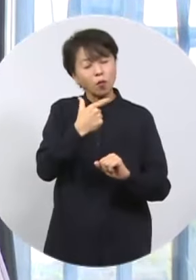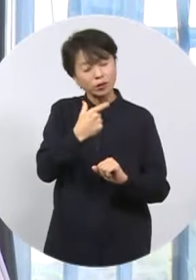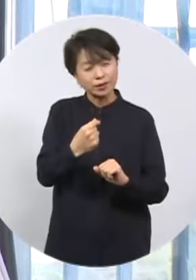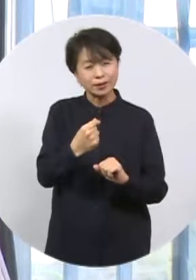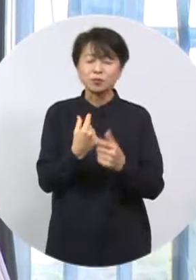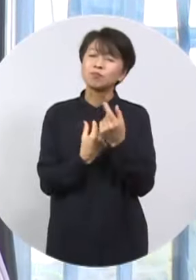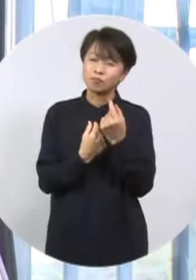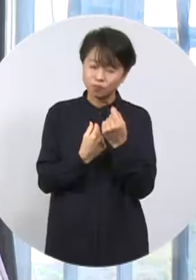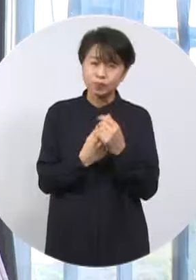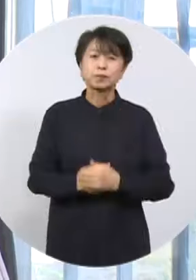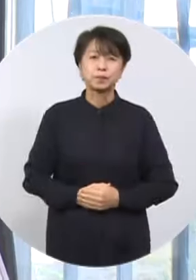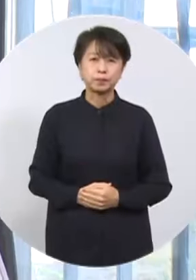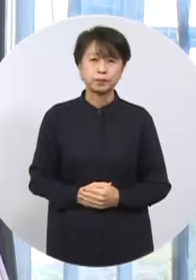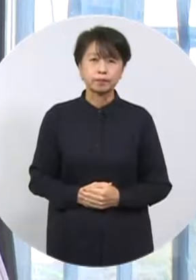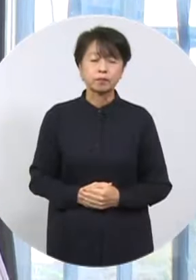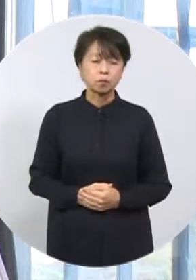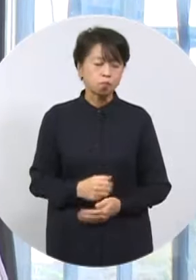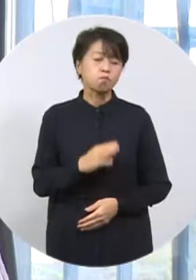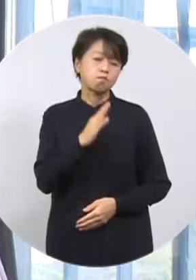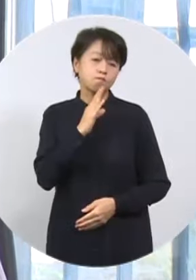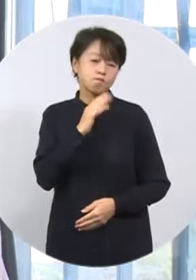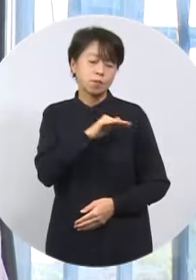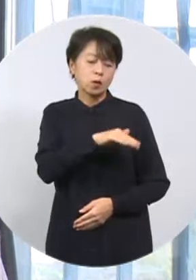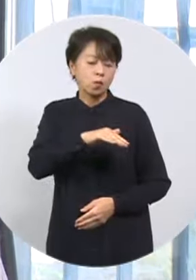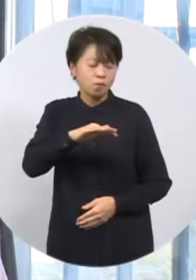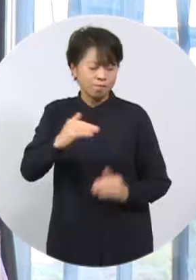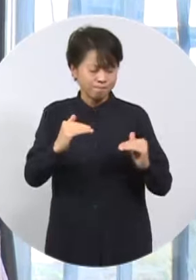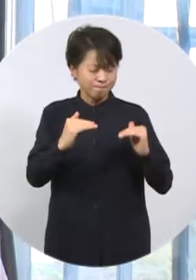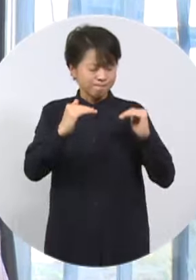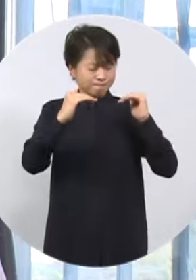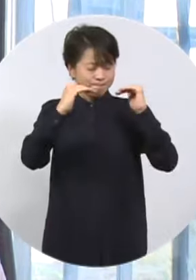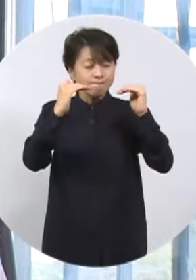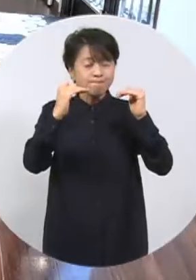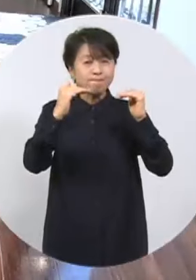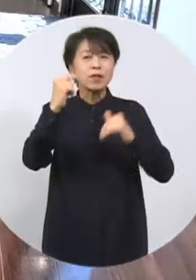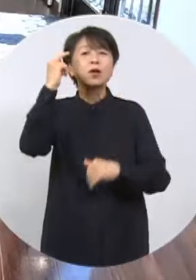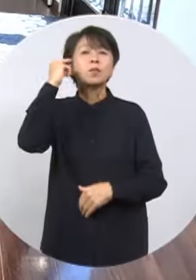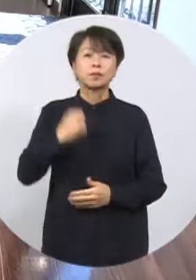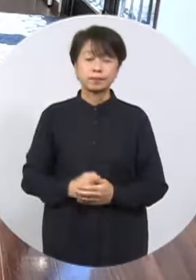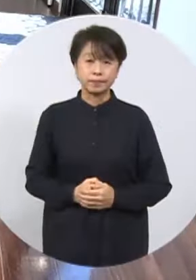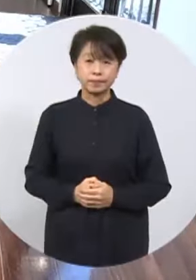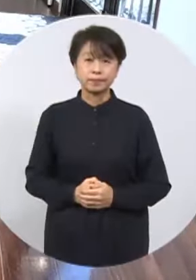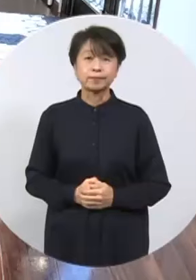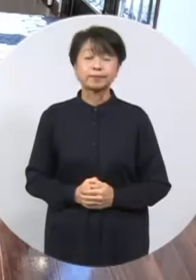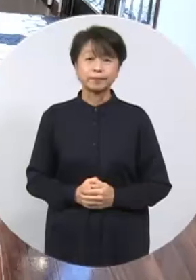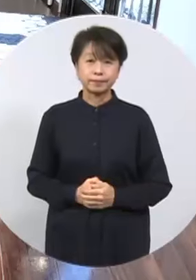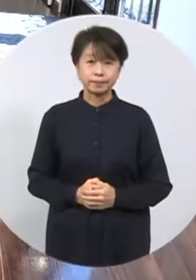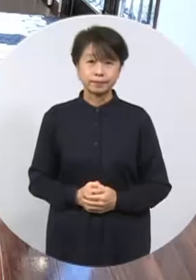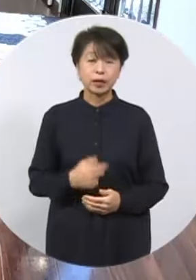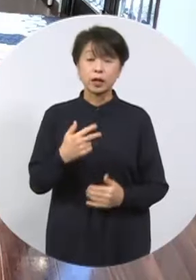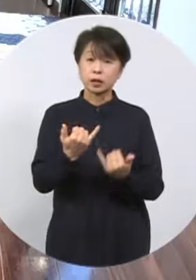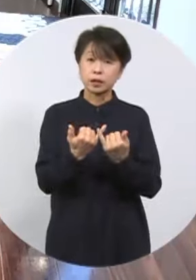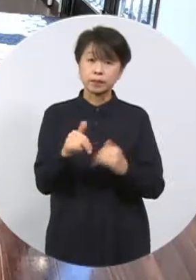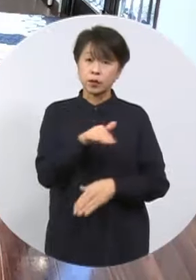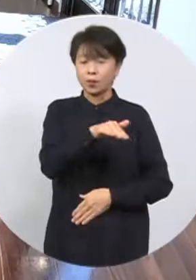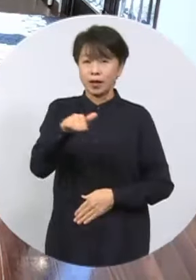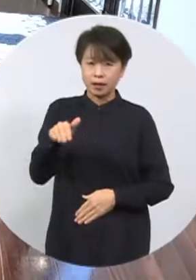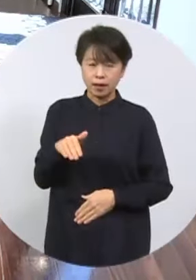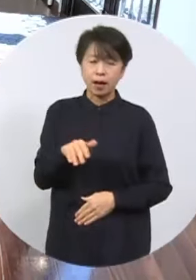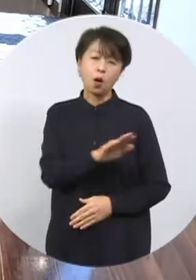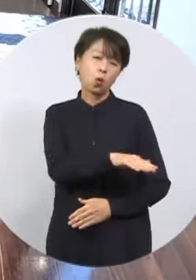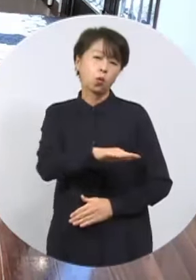しいですよね。 そうすると子どもたちって、ね、すごく育つと思います。 最後に、はい、テレビをご覧の藤沢市民の皆さん、きっと子ど